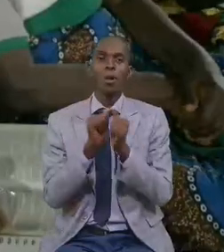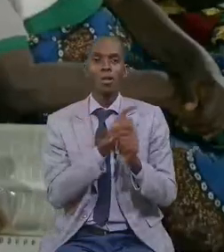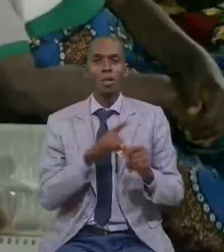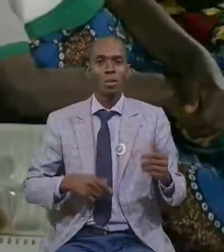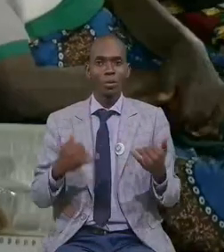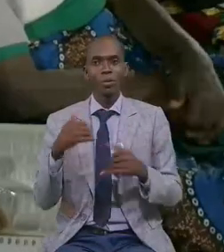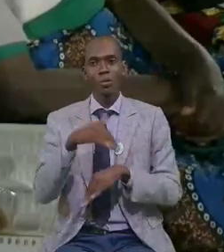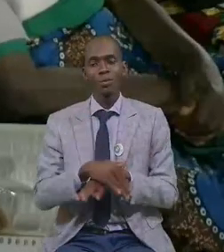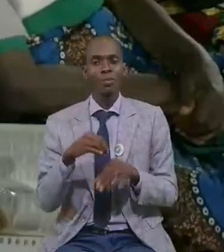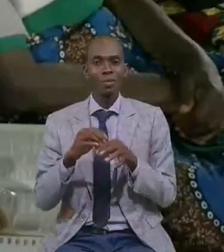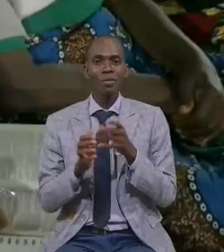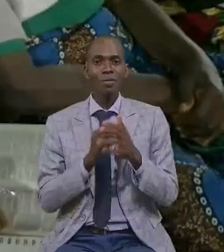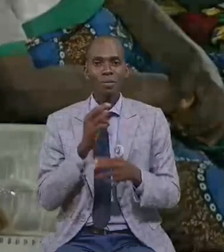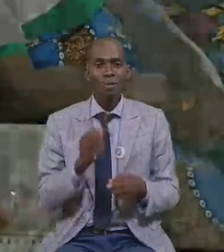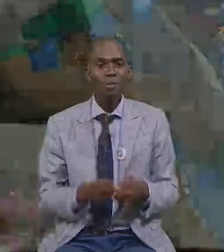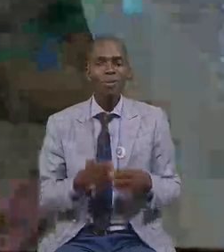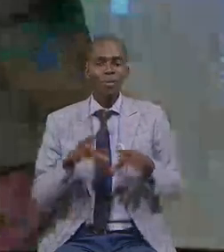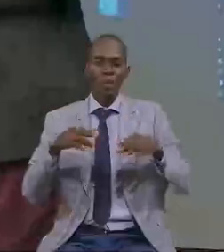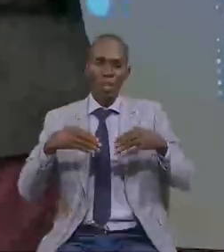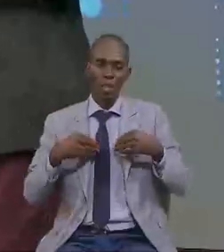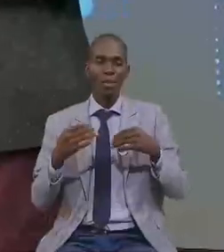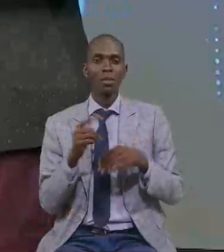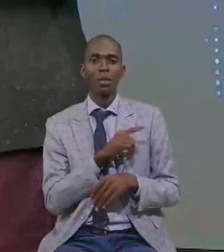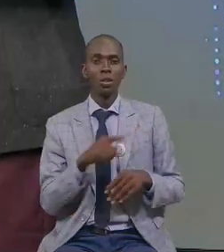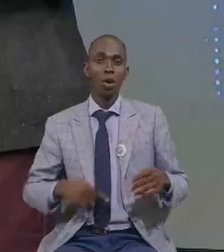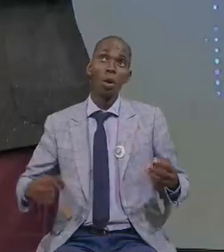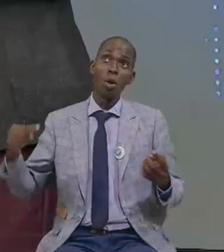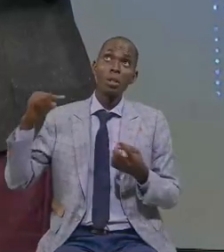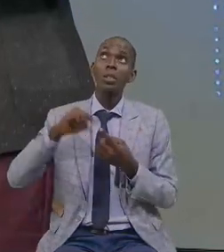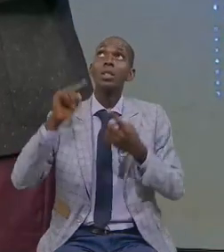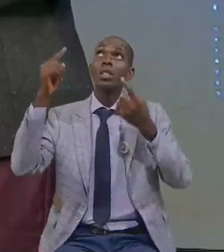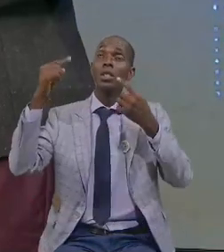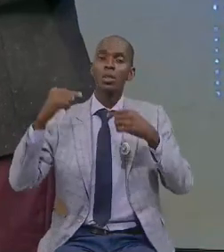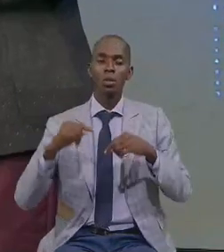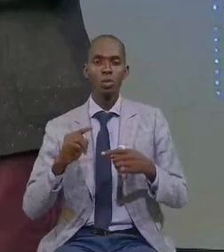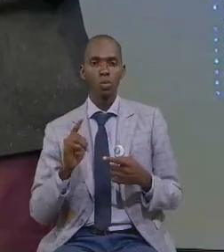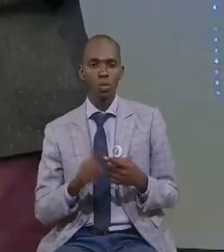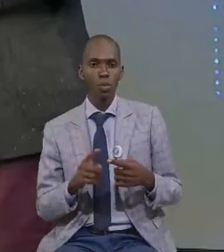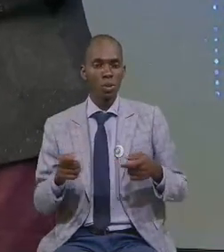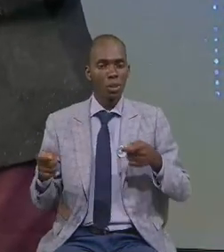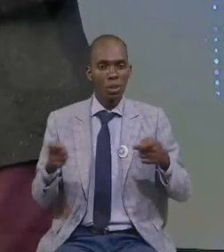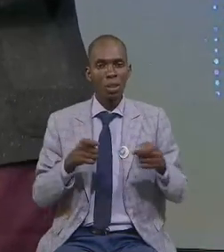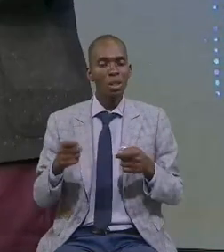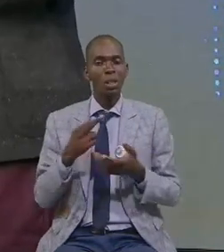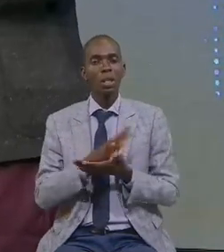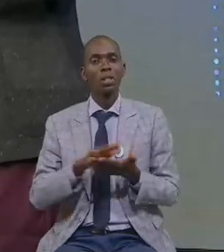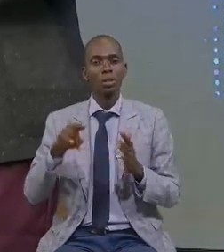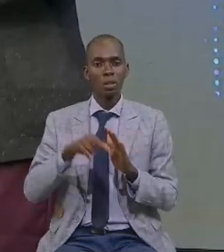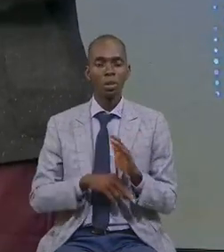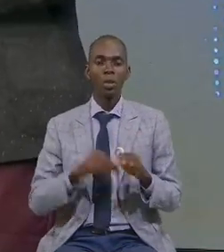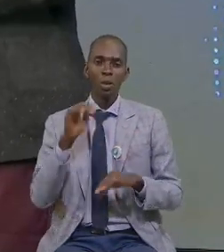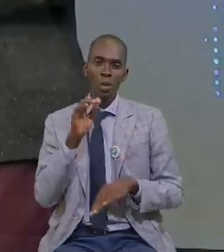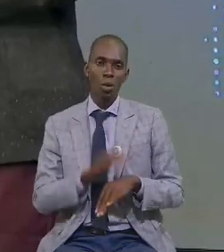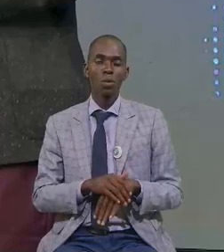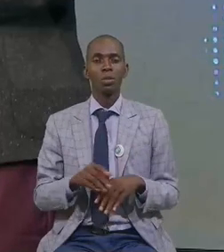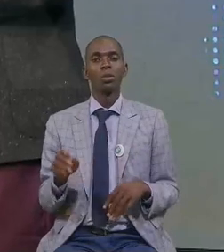jour. Alors, là, allez le temps de chercher l'Éternel jusqu'à ce qu'il vienne et répande pour vous